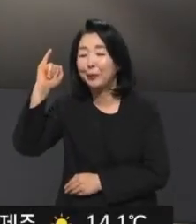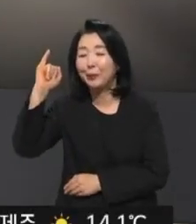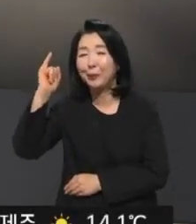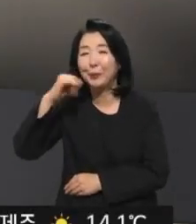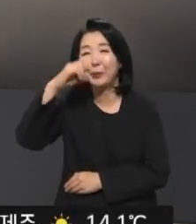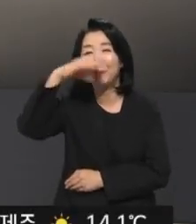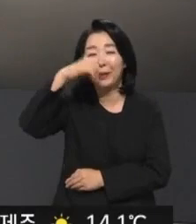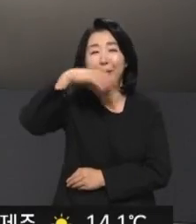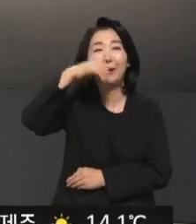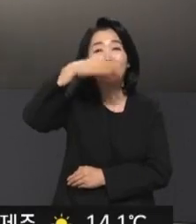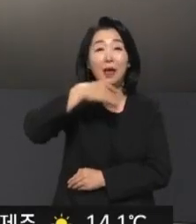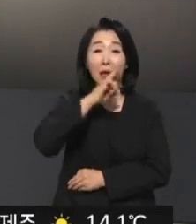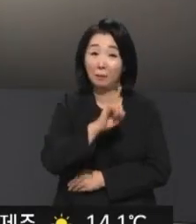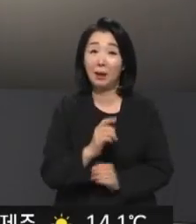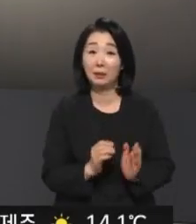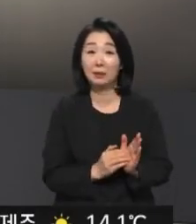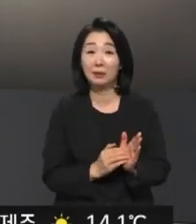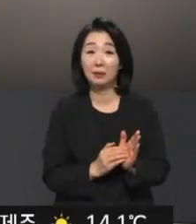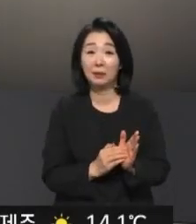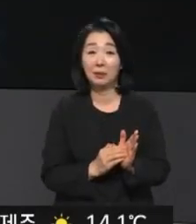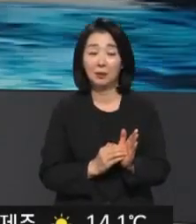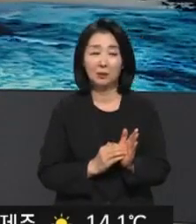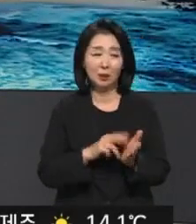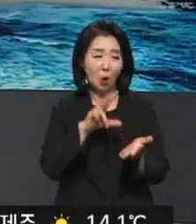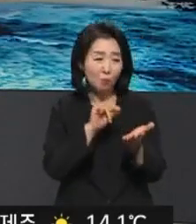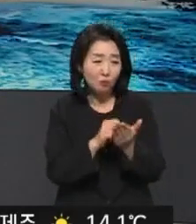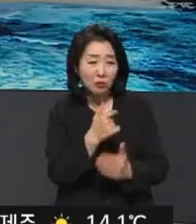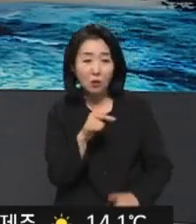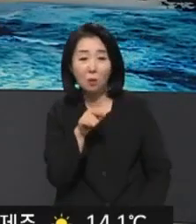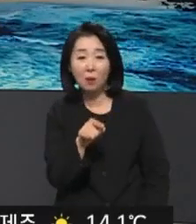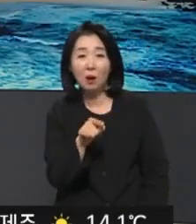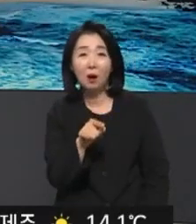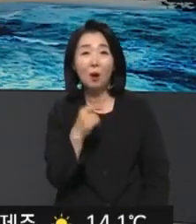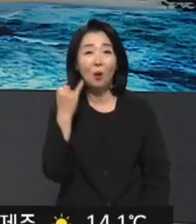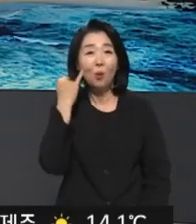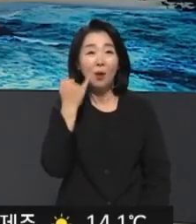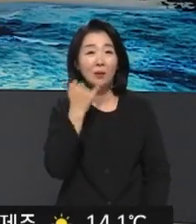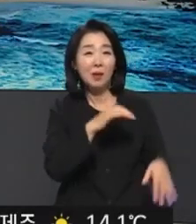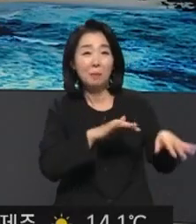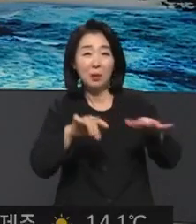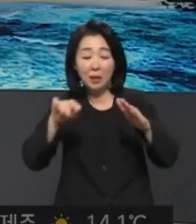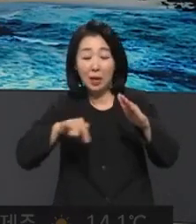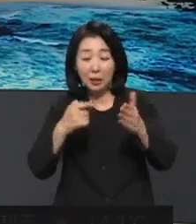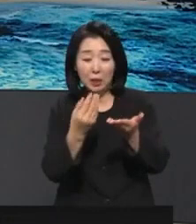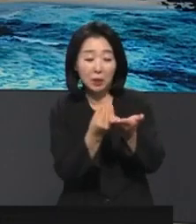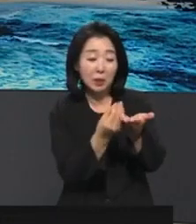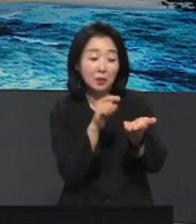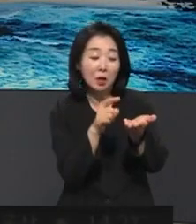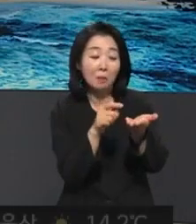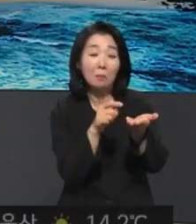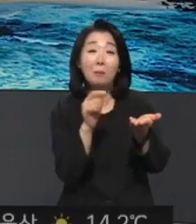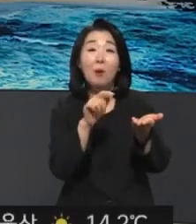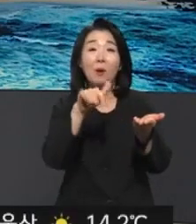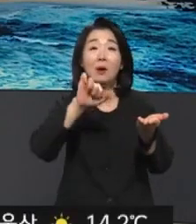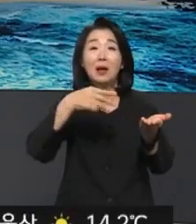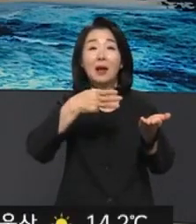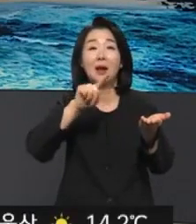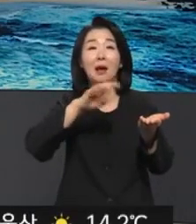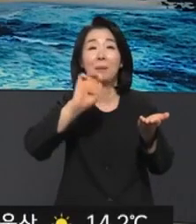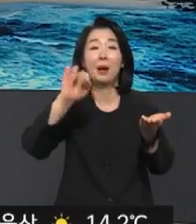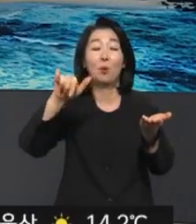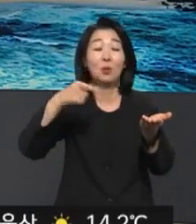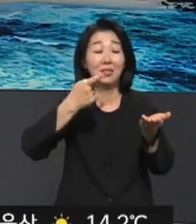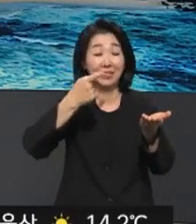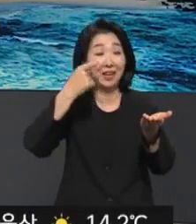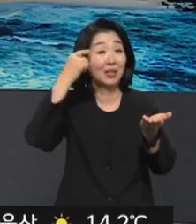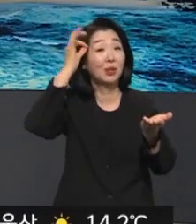수습에 나섰는데요. 최근 일련의 논란을 보면서 저는 태평양 한가운데 고립된 섬 갈라파고스가 떠올랐습니다. 이